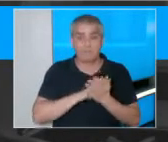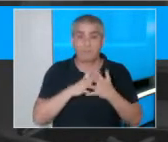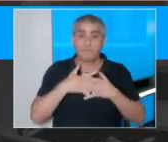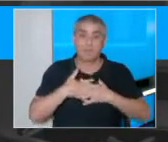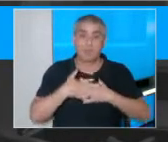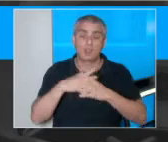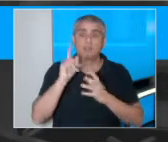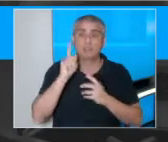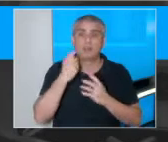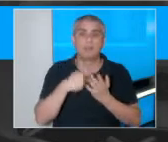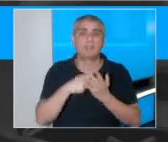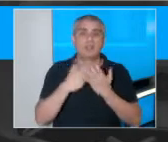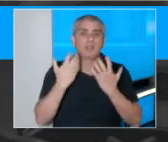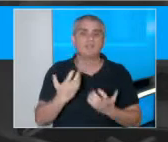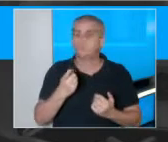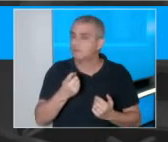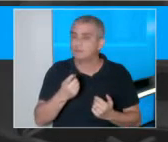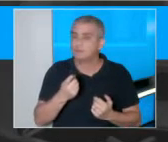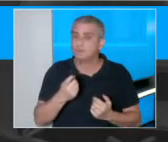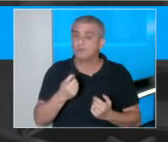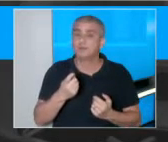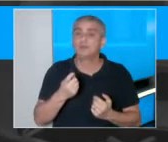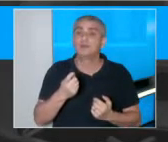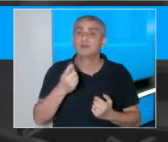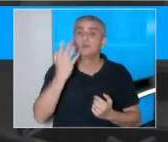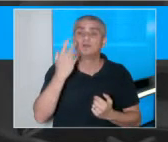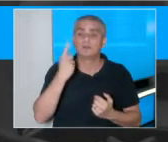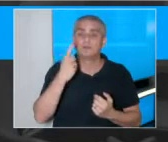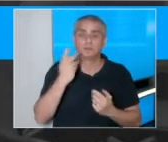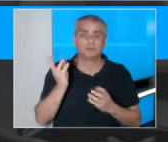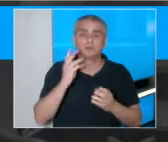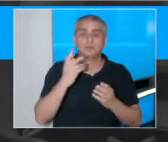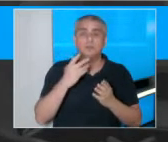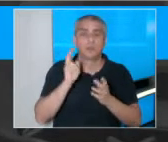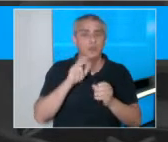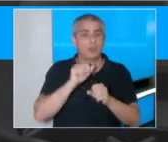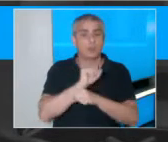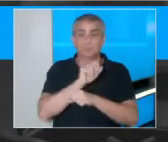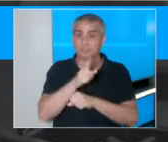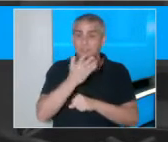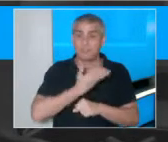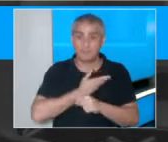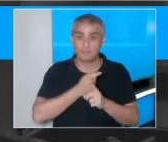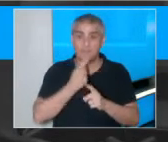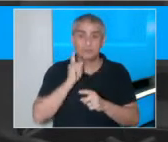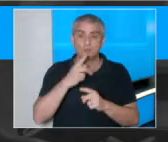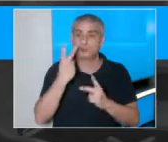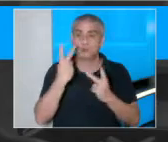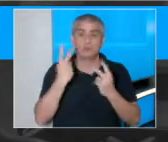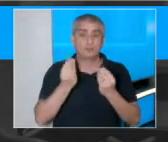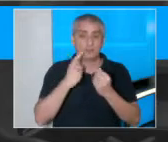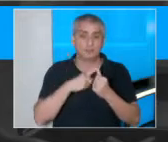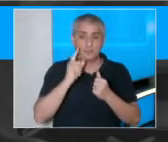בקואליציה, אבל היה לה מחיר כבד. המחיר כבד היה פירור שורות האופוזיציה. כי אם אגודת ישראל הייתה מקבלת אותו, היו קוראים שני